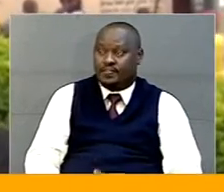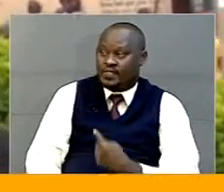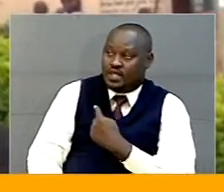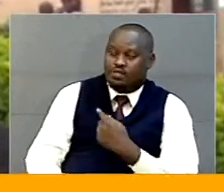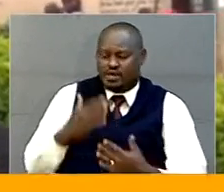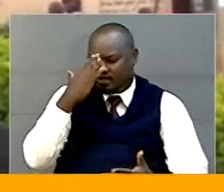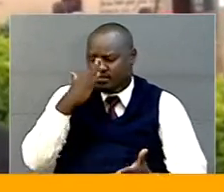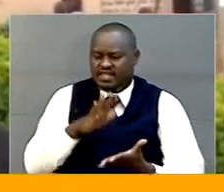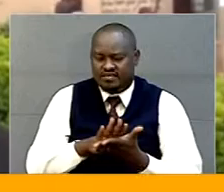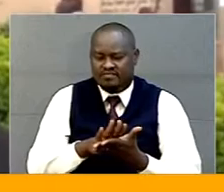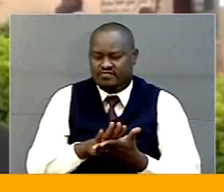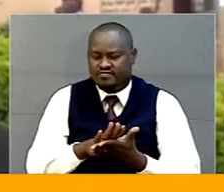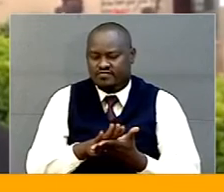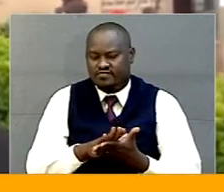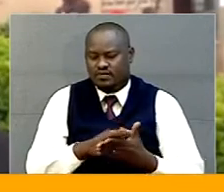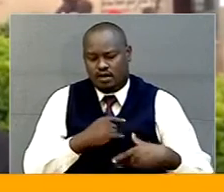a great fruit